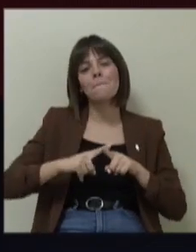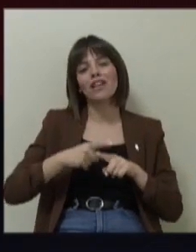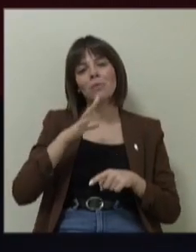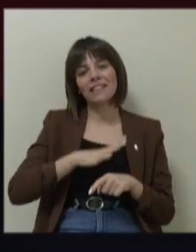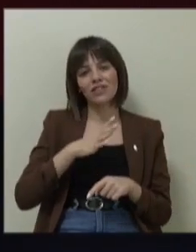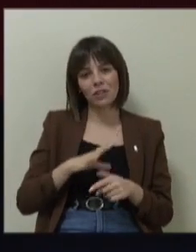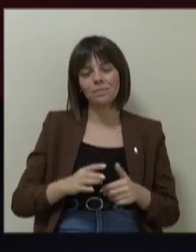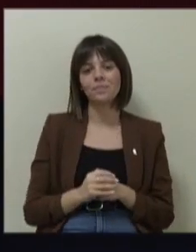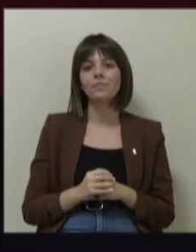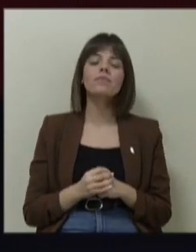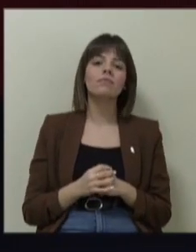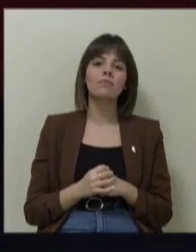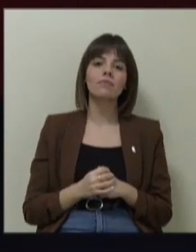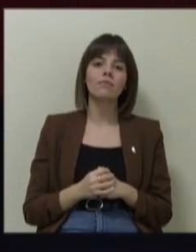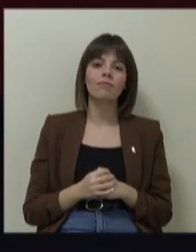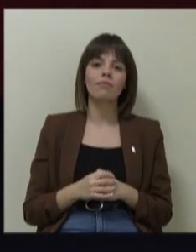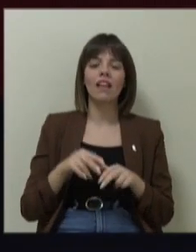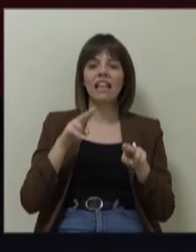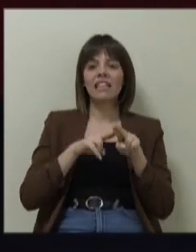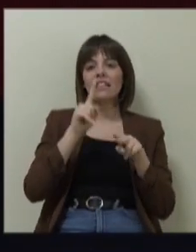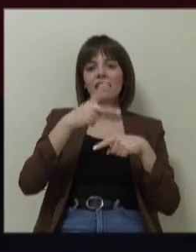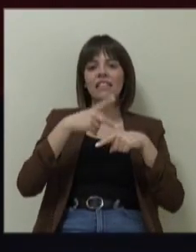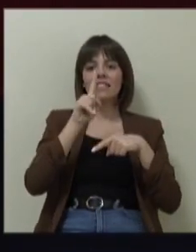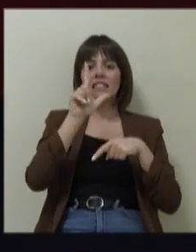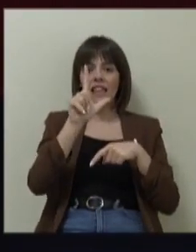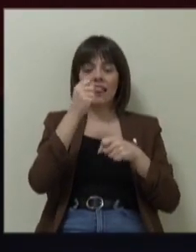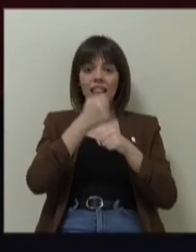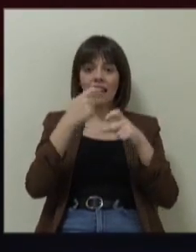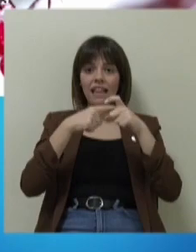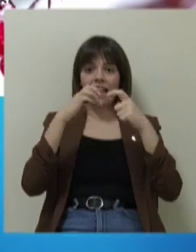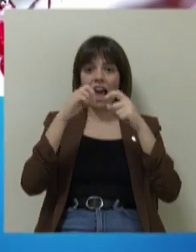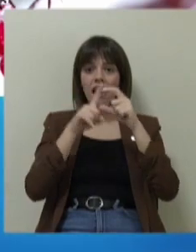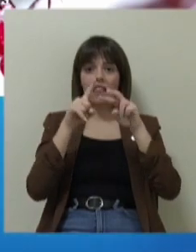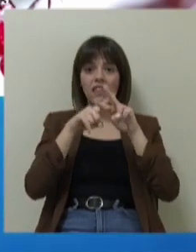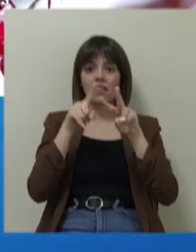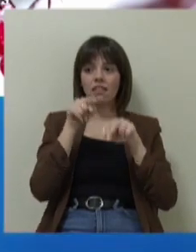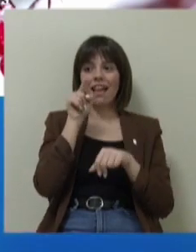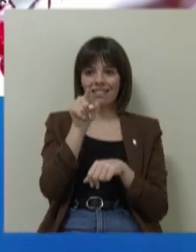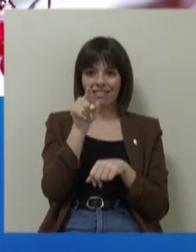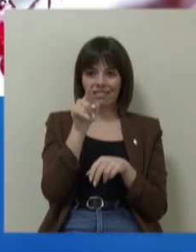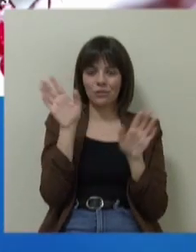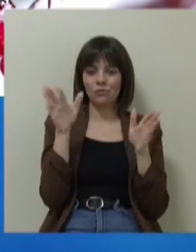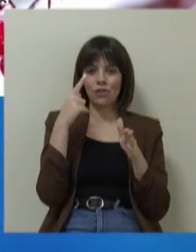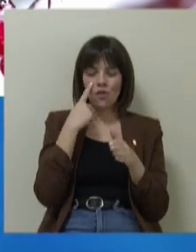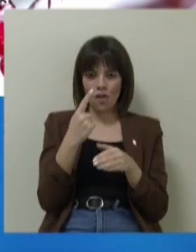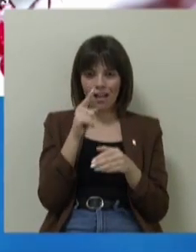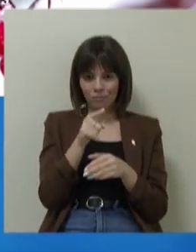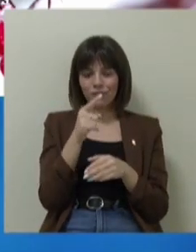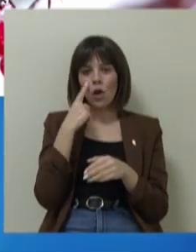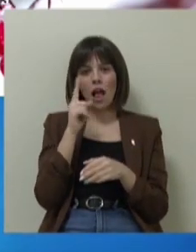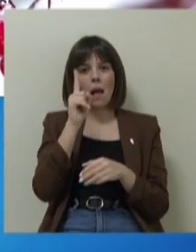isteyeceğim. Kızıl gerdan, onun için yaşam ikinci slayttaki gibi bir birey olarak